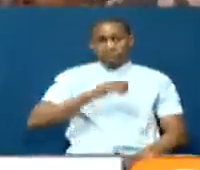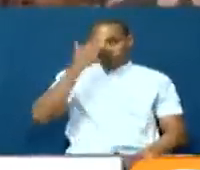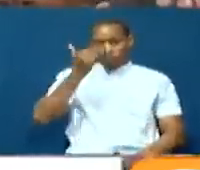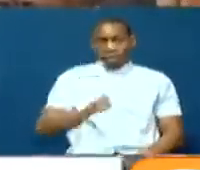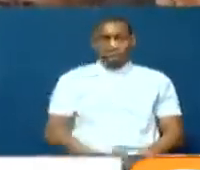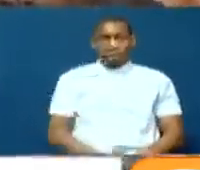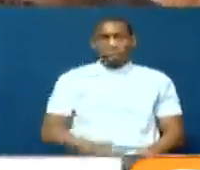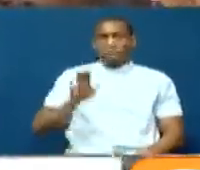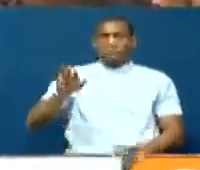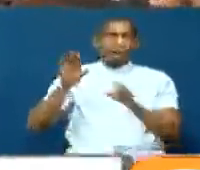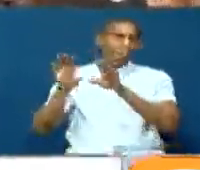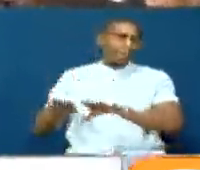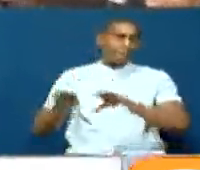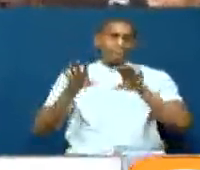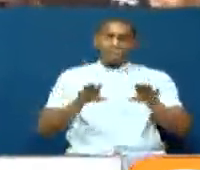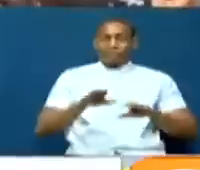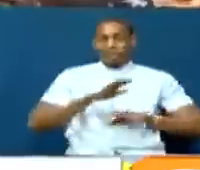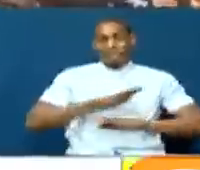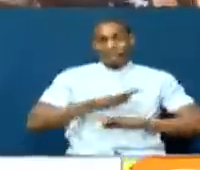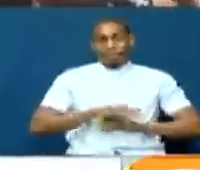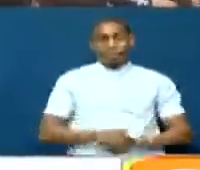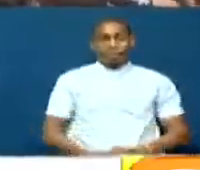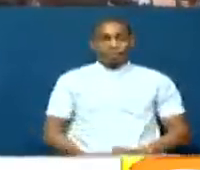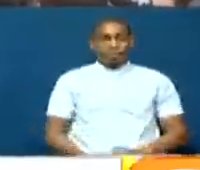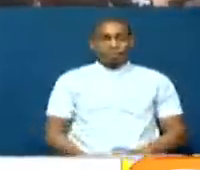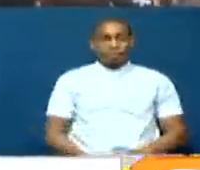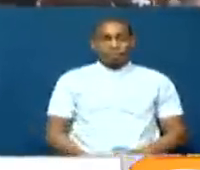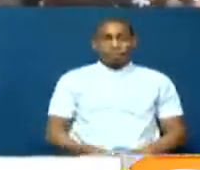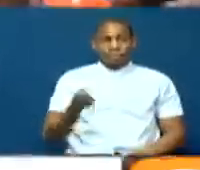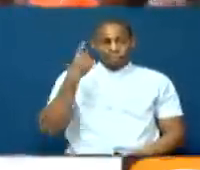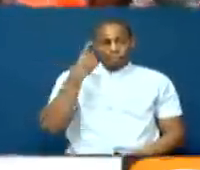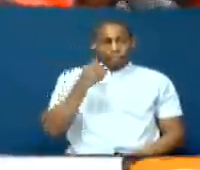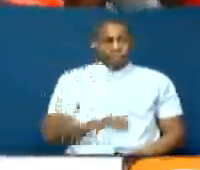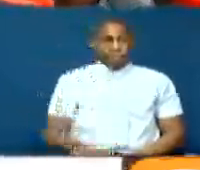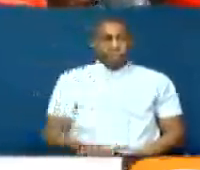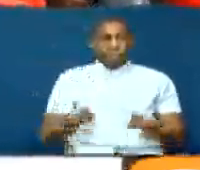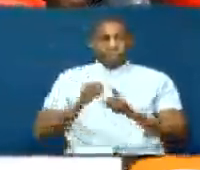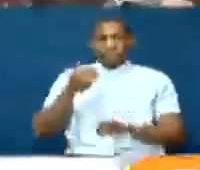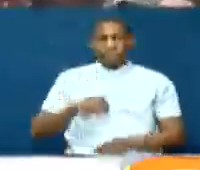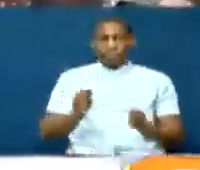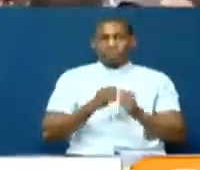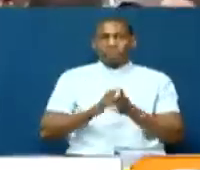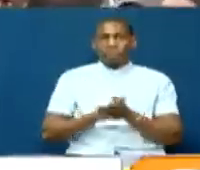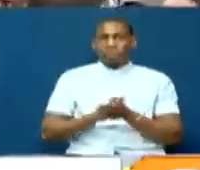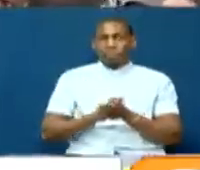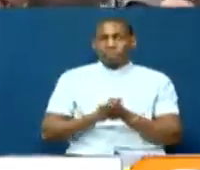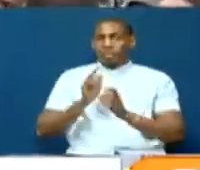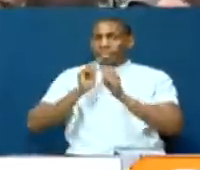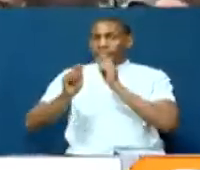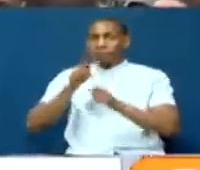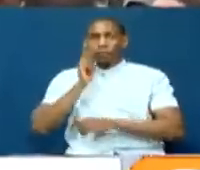sababu ameteseka ya kutosha. Kuna hiyo. Na mimi siwezi kuja kufanyia Kalonzo